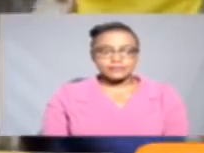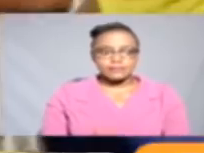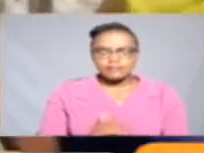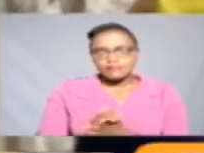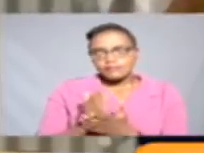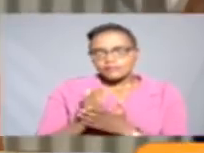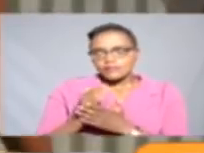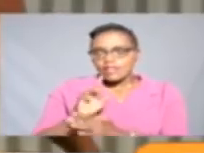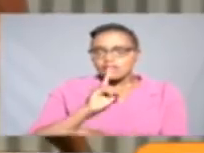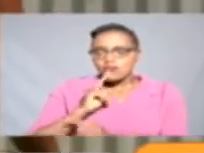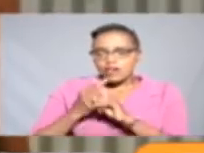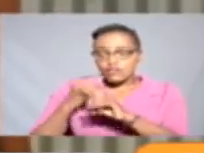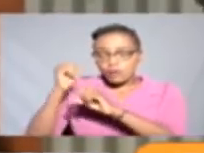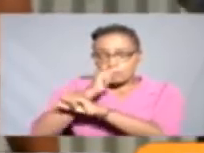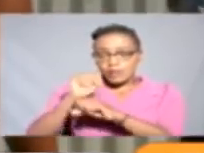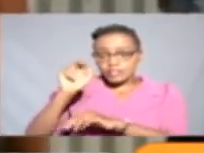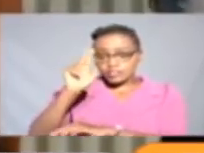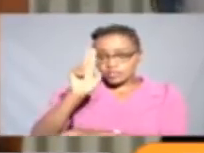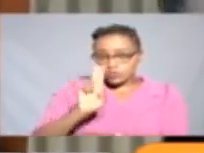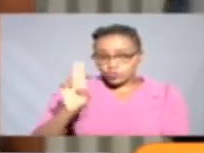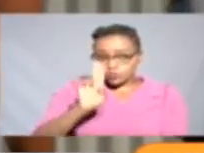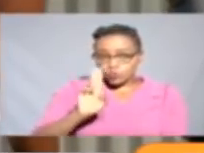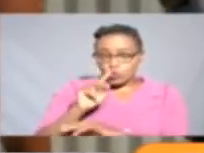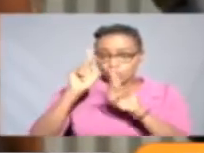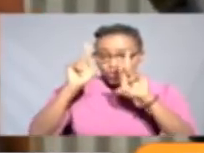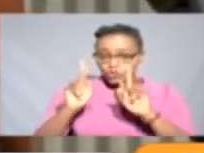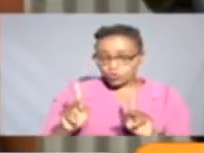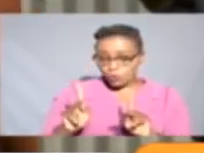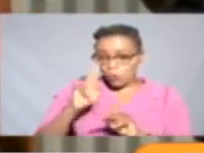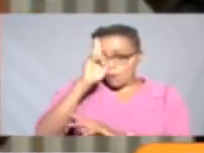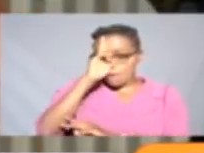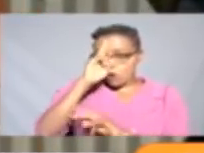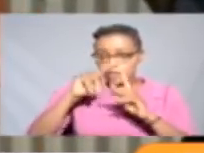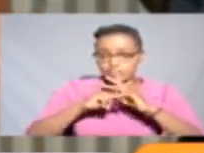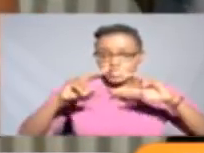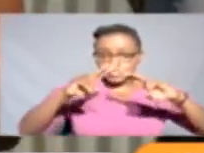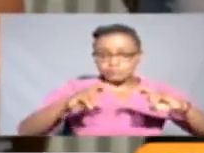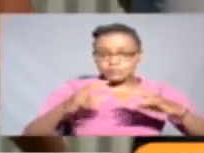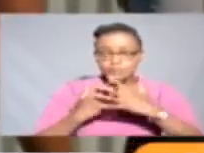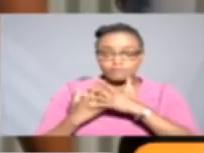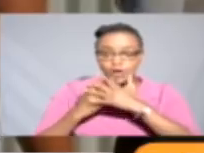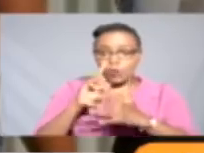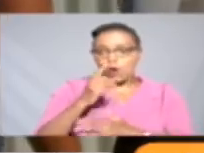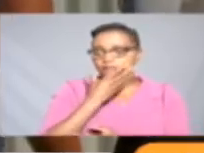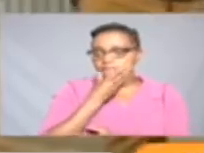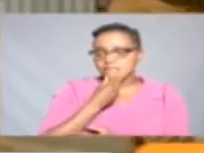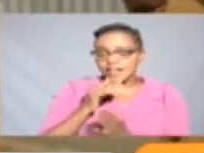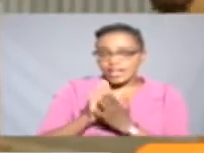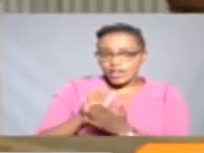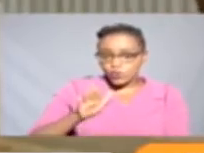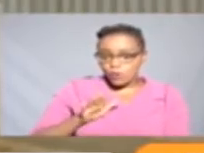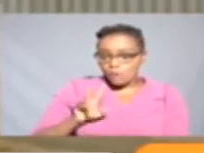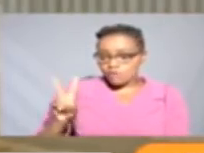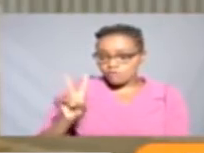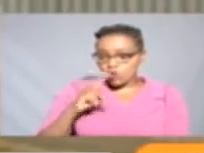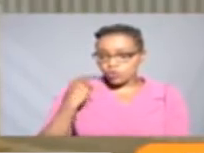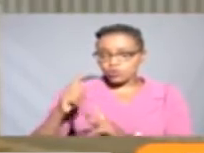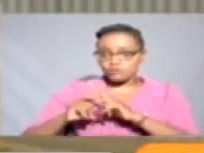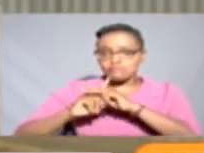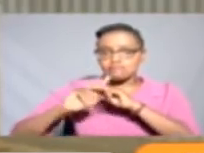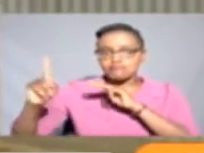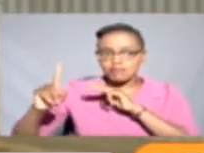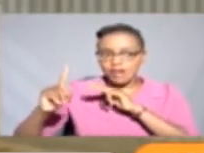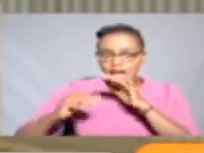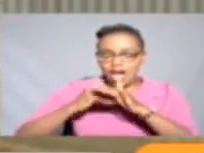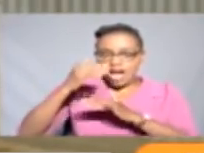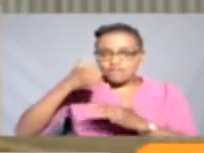Agizo la rais limewadia wakati polisi mjini Kisumu wakianzisha msako kumkamata mwanamume na mkewe waliotoweka baada ya kuhusishwa